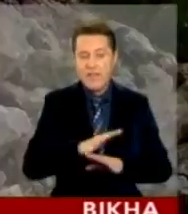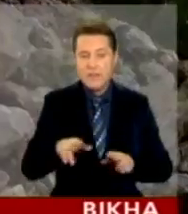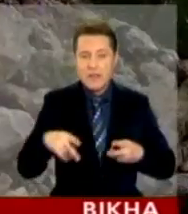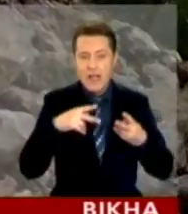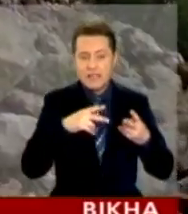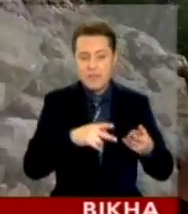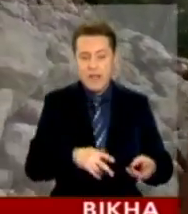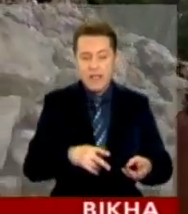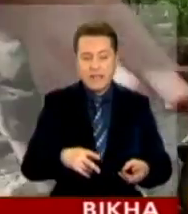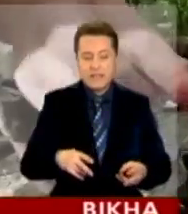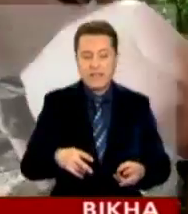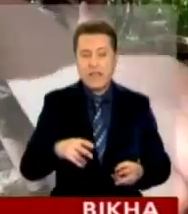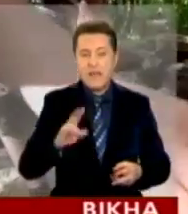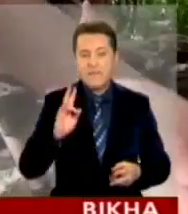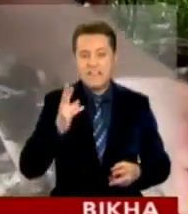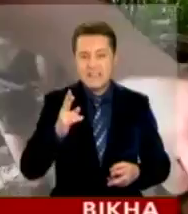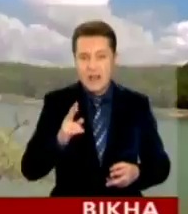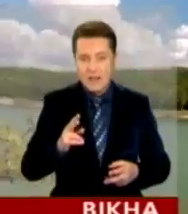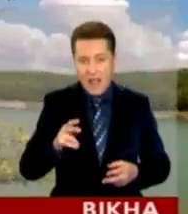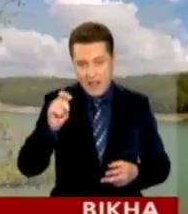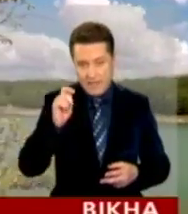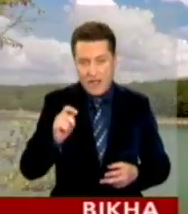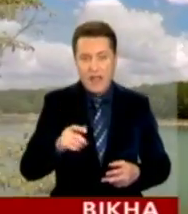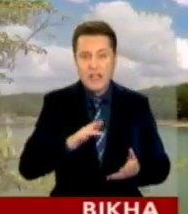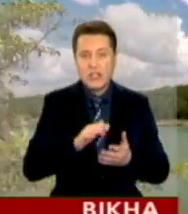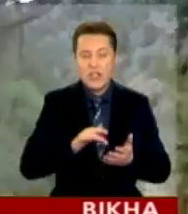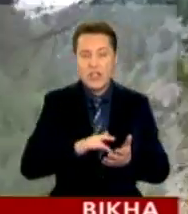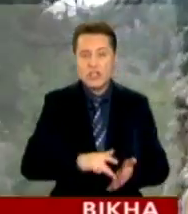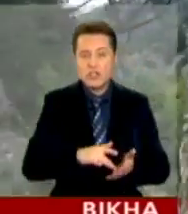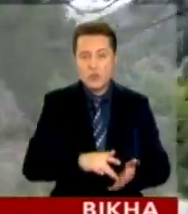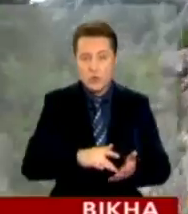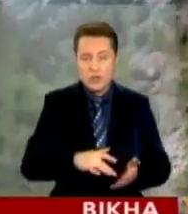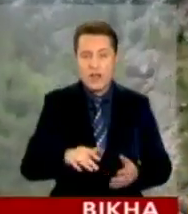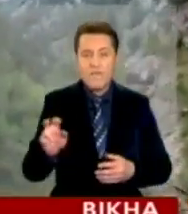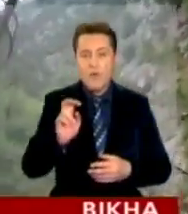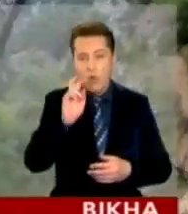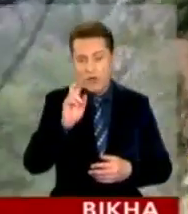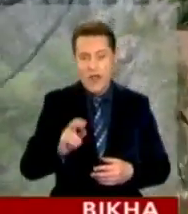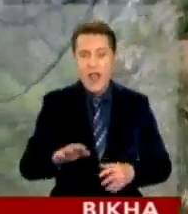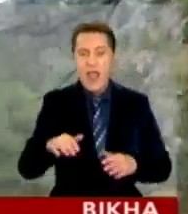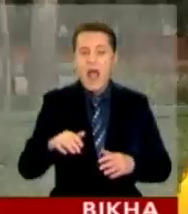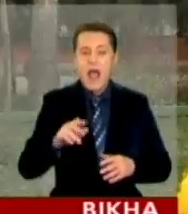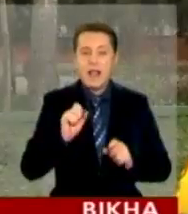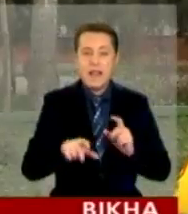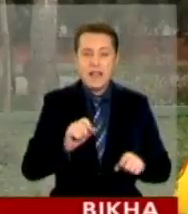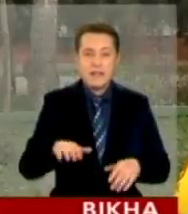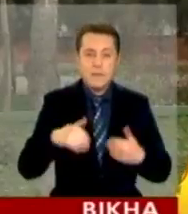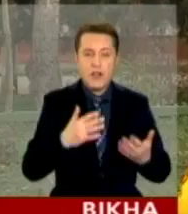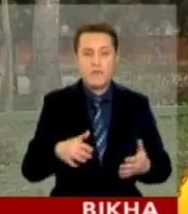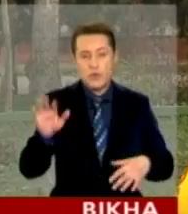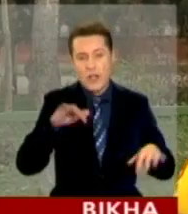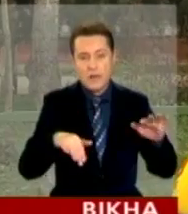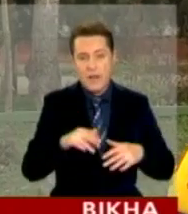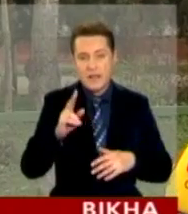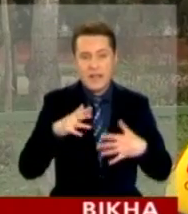Крим і туристичні інструктори з Миколаївщини, які возять групи в гори. Хоча клієнтам рекомендують Карпати і Кавказ. Білети практично ніхто